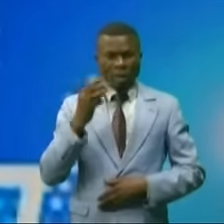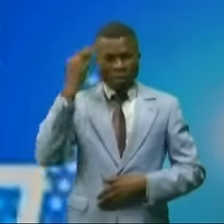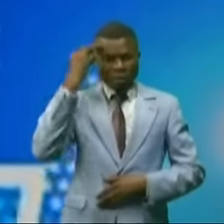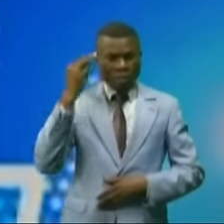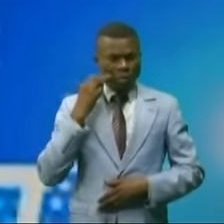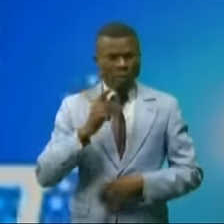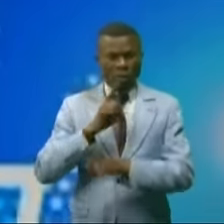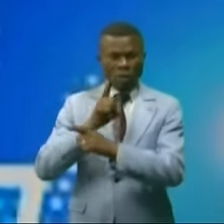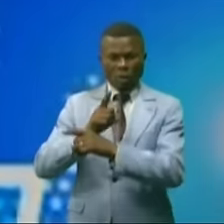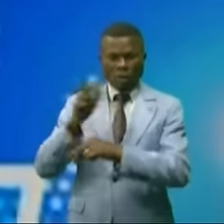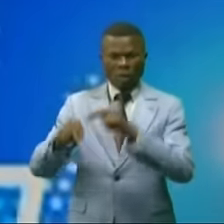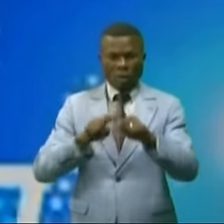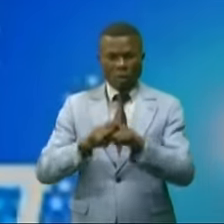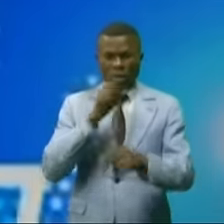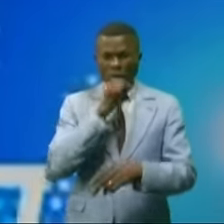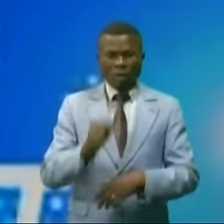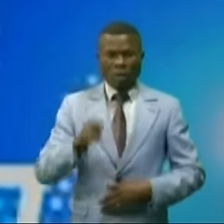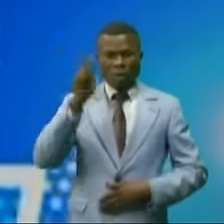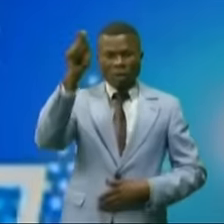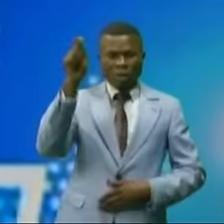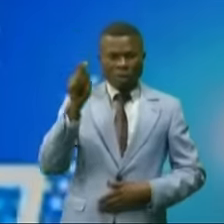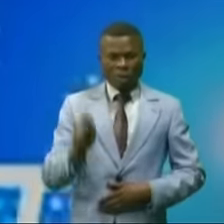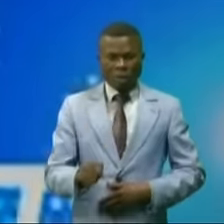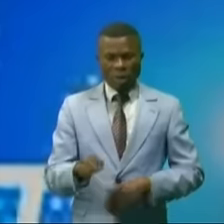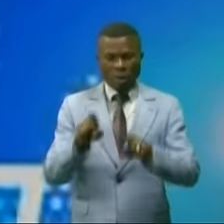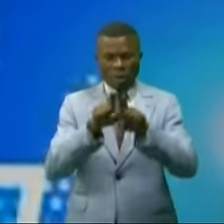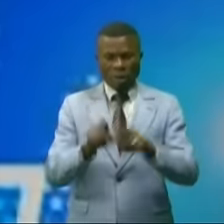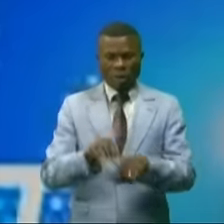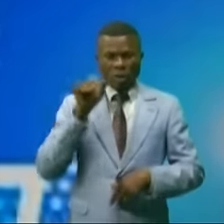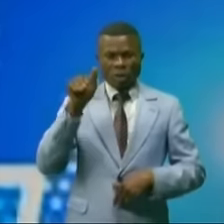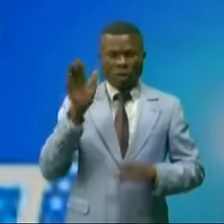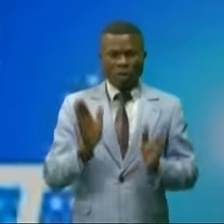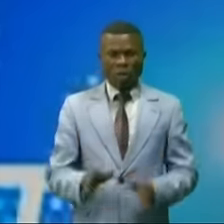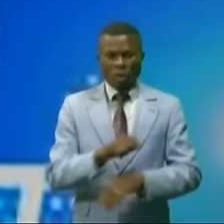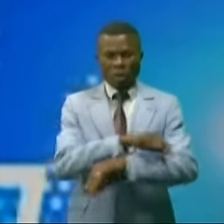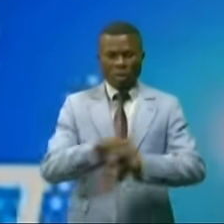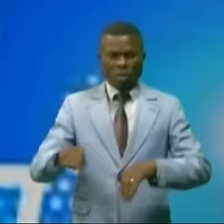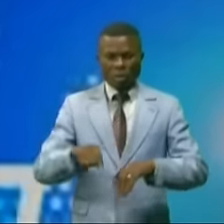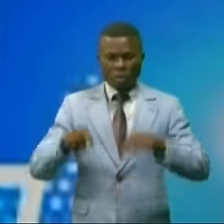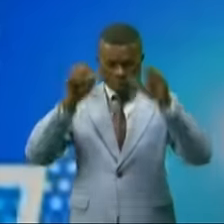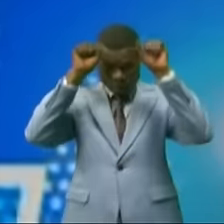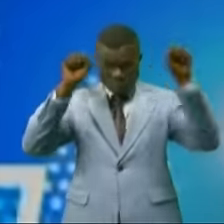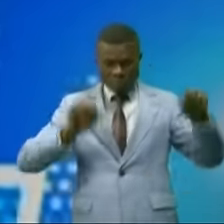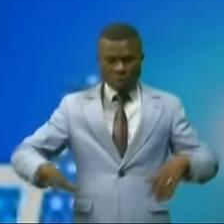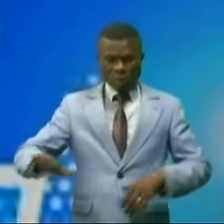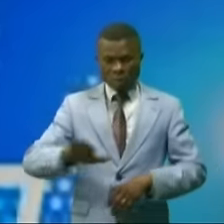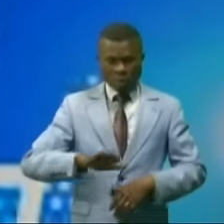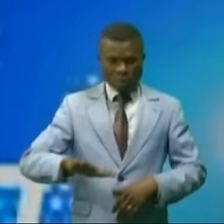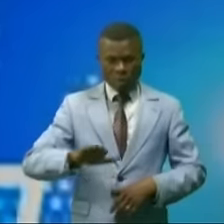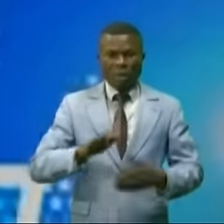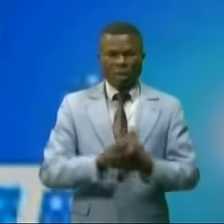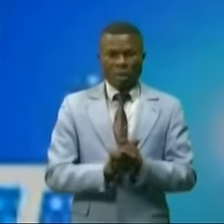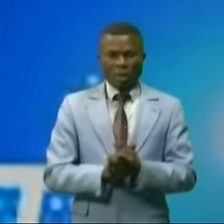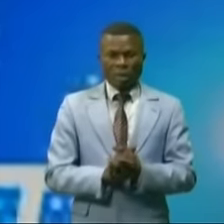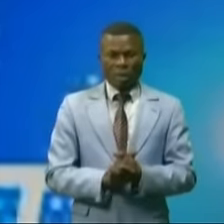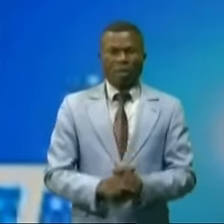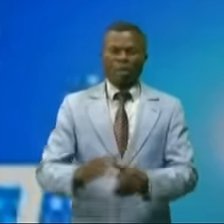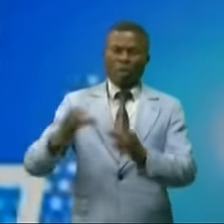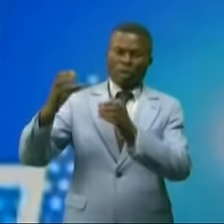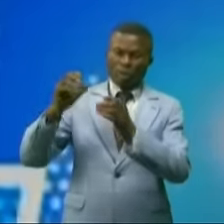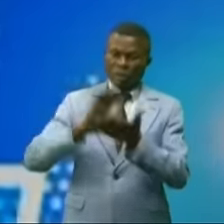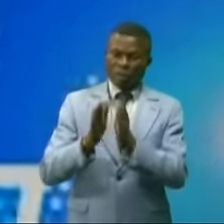ministre de la Défense nationale et ancien combattant, ainsi que le directeur de cabinet du président de la République sont